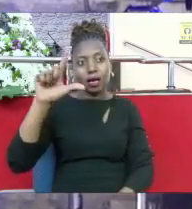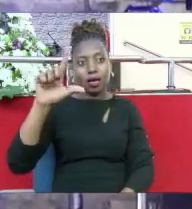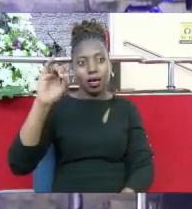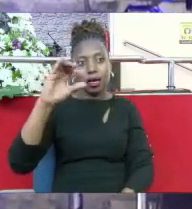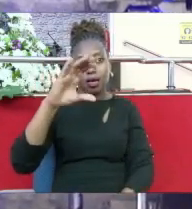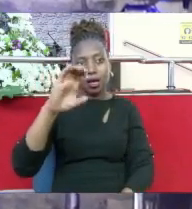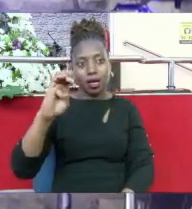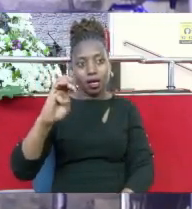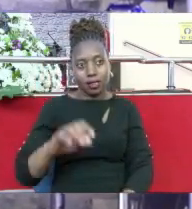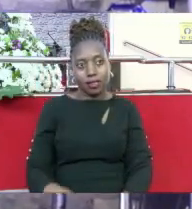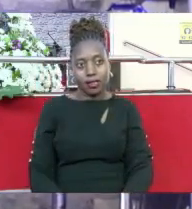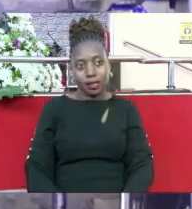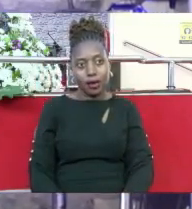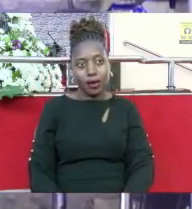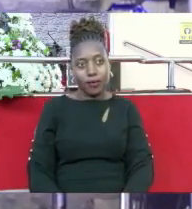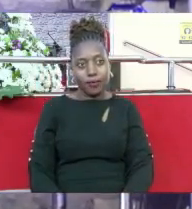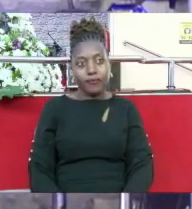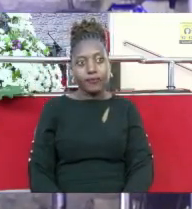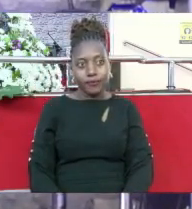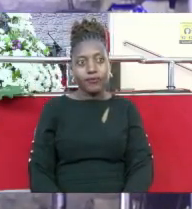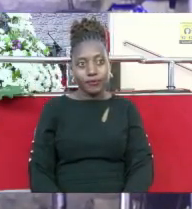na Alice.